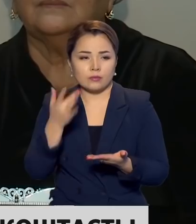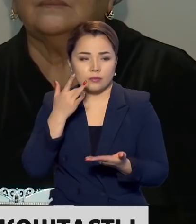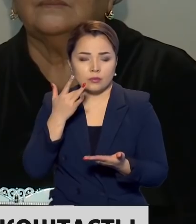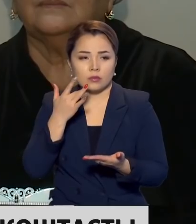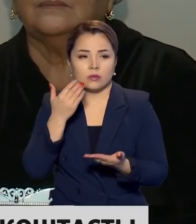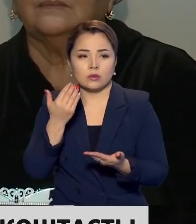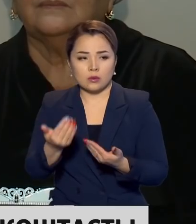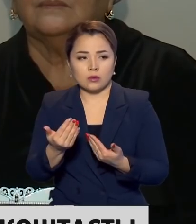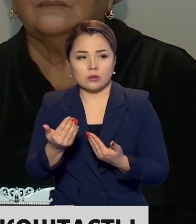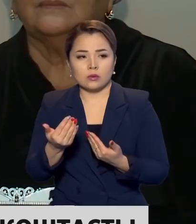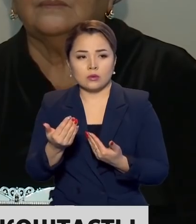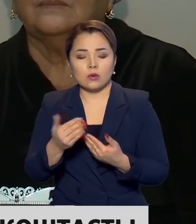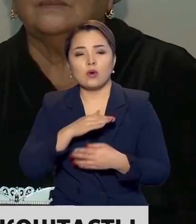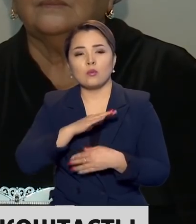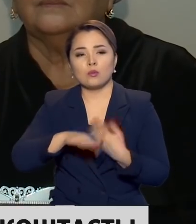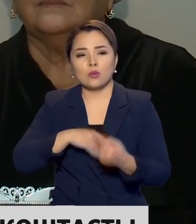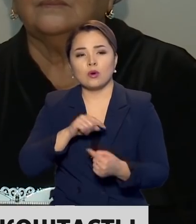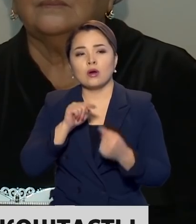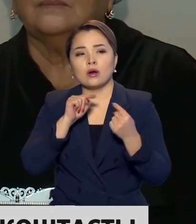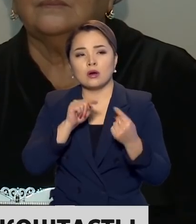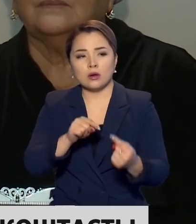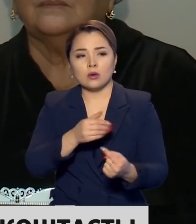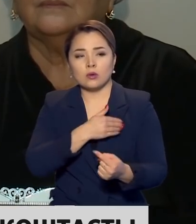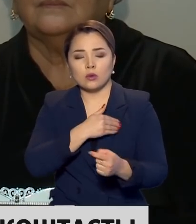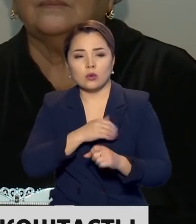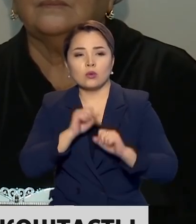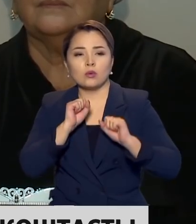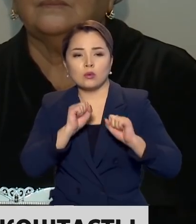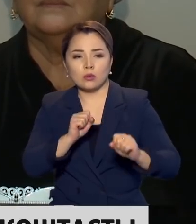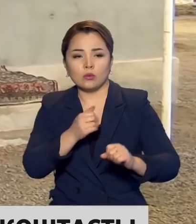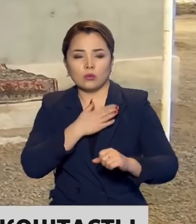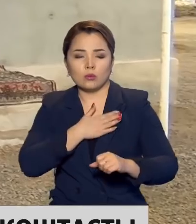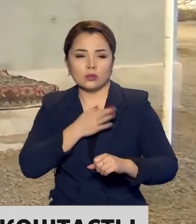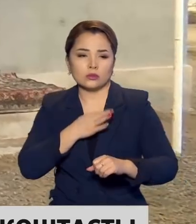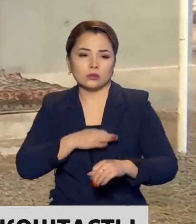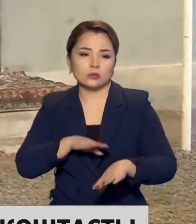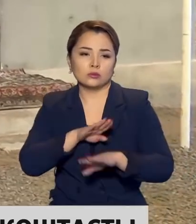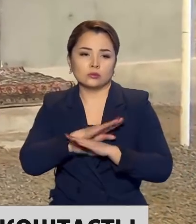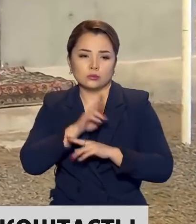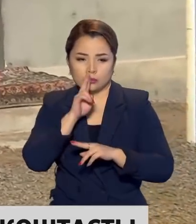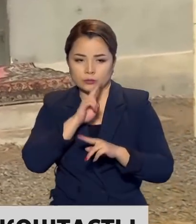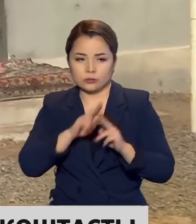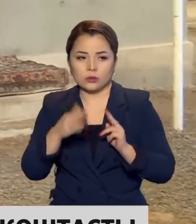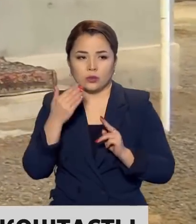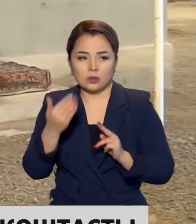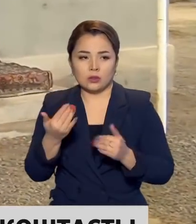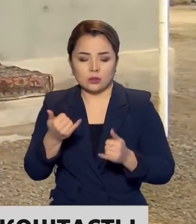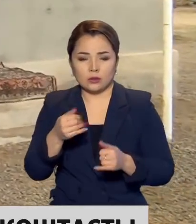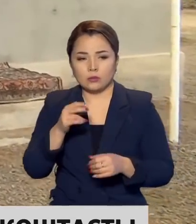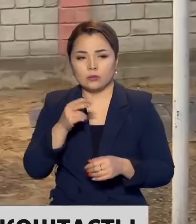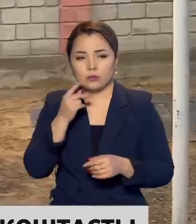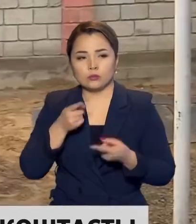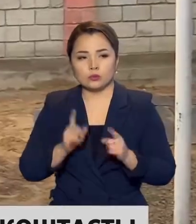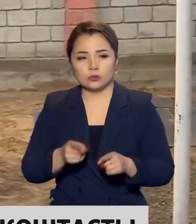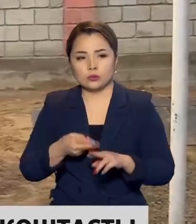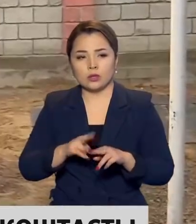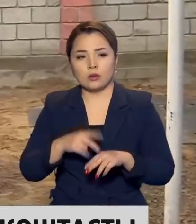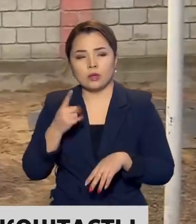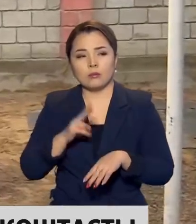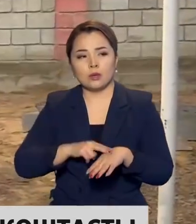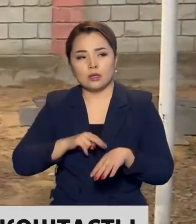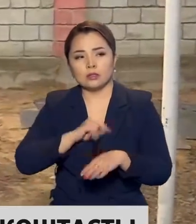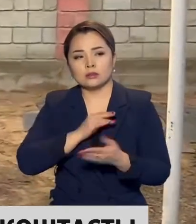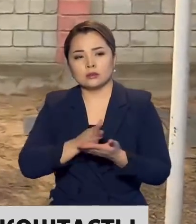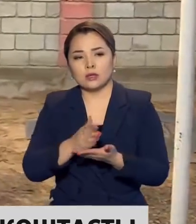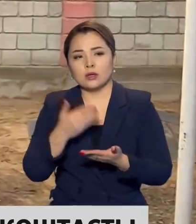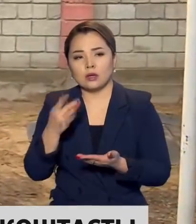қарсы шығып бүлікшілерге соның құрбан болды баламыз. Бұзақылардың шабуылы кезінде ерлікпен қаза тапқан тағы бір полиция